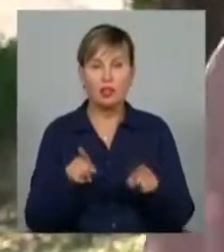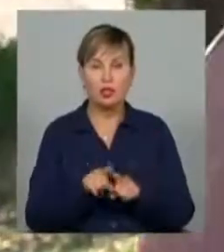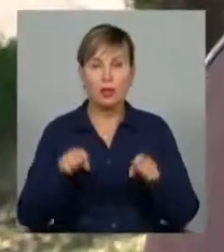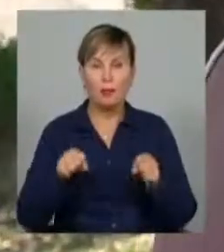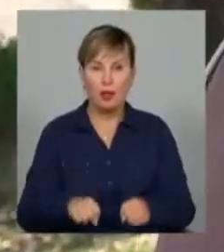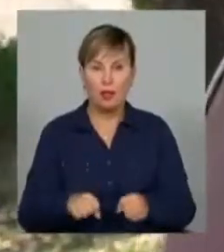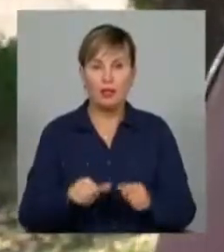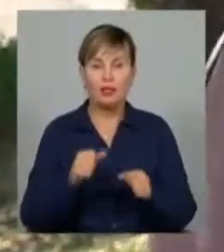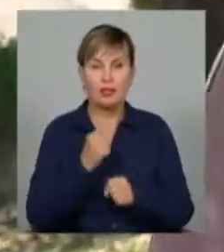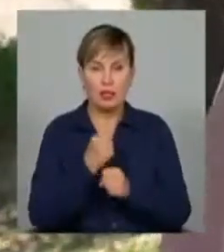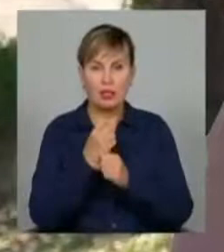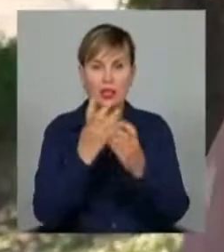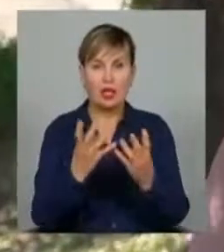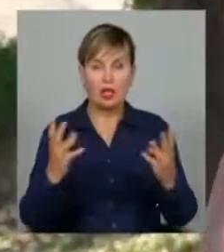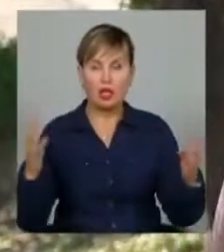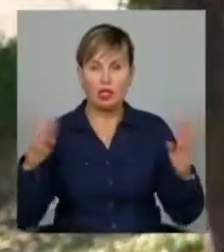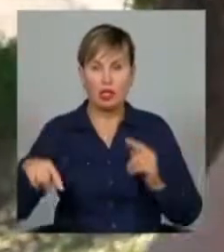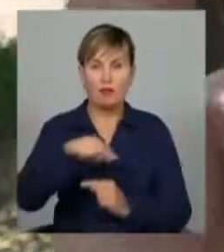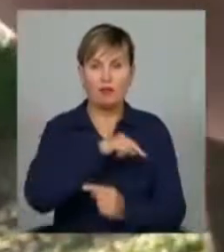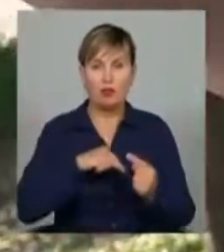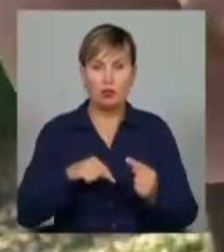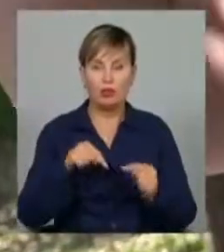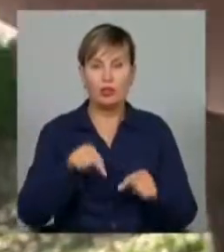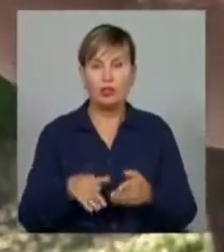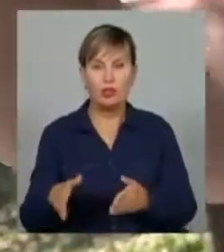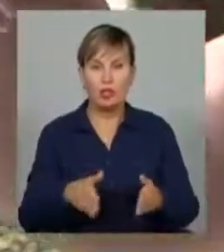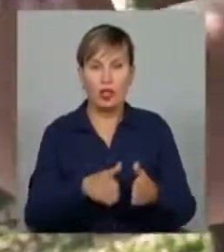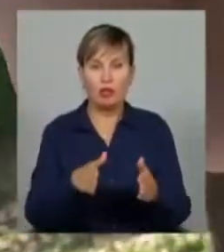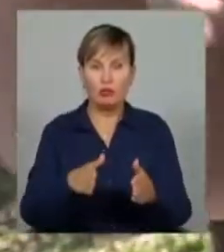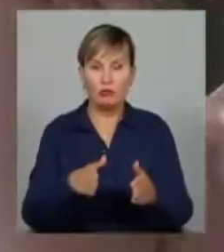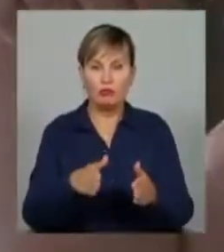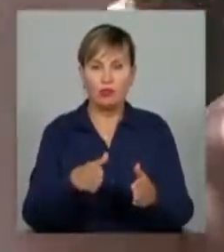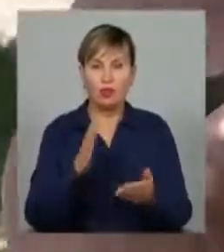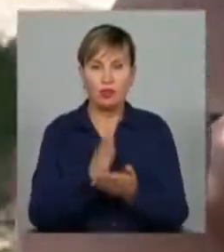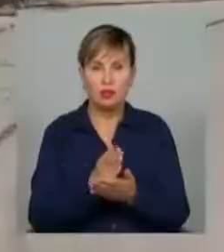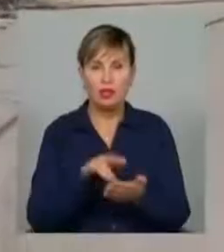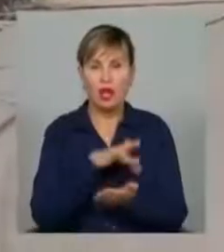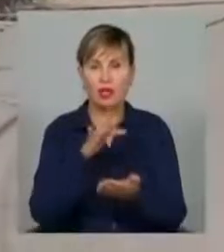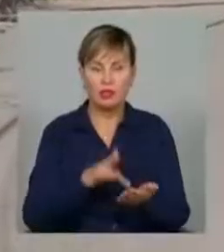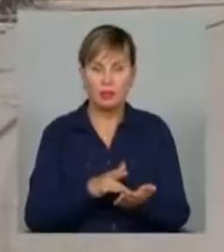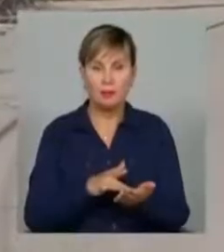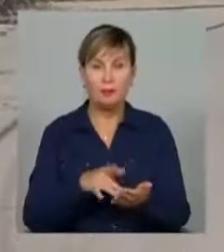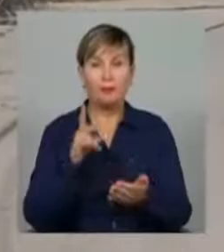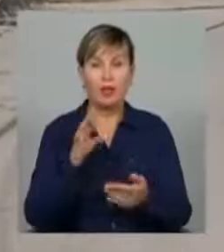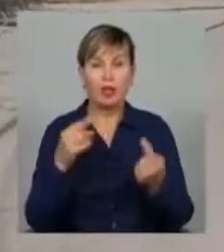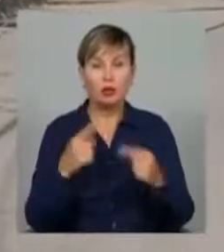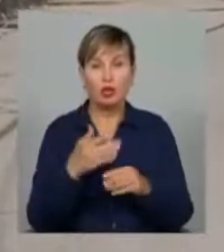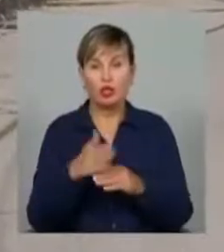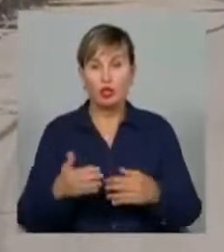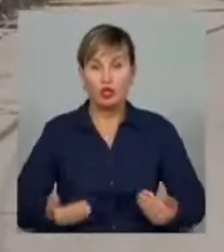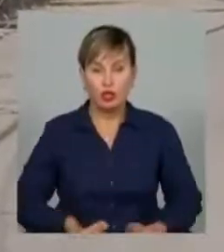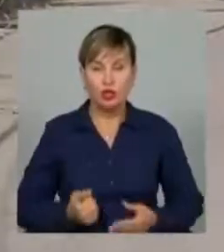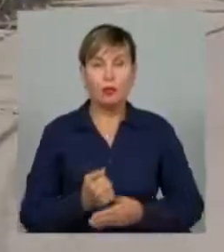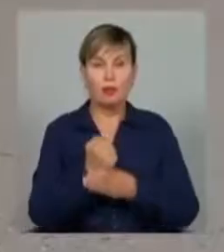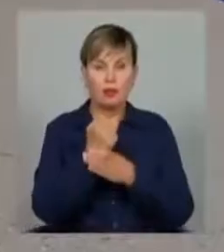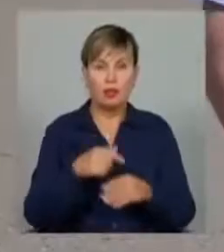полномочий делать ограждения вокруг. Здесь дороги муниципального значения городские. Однако другая часть жителей